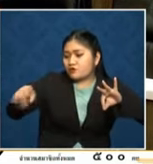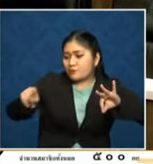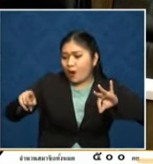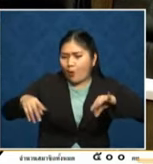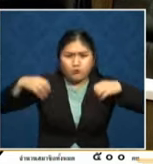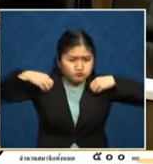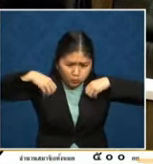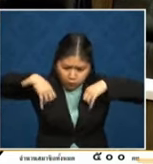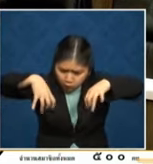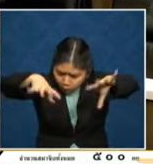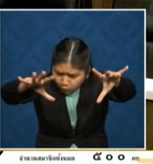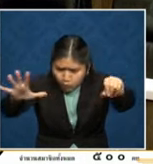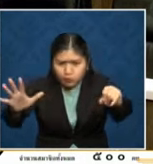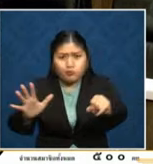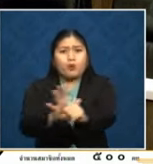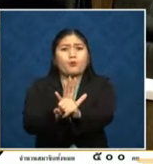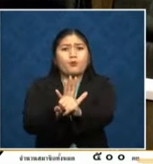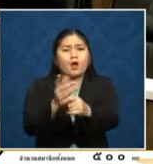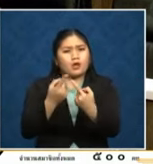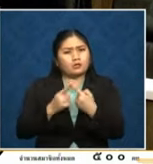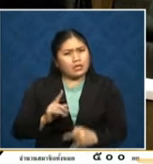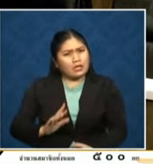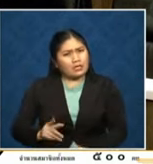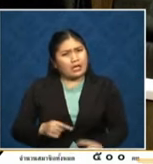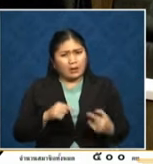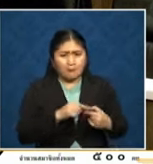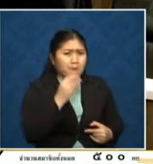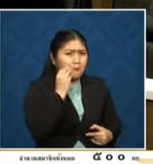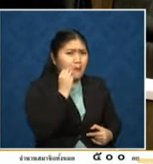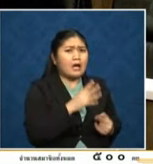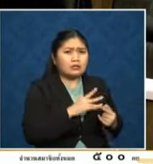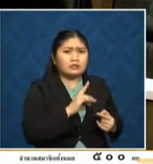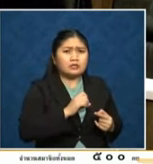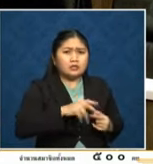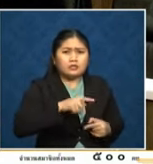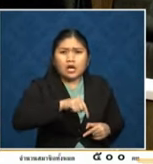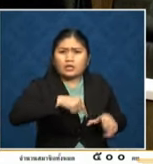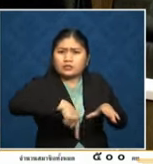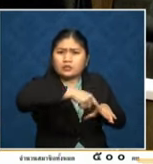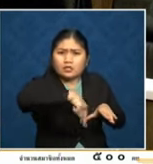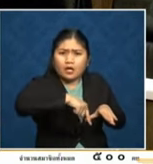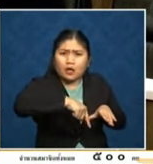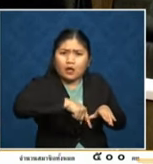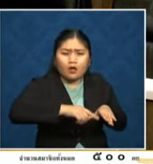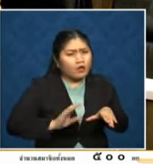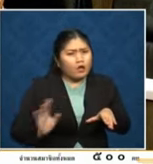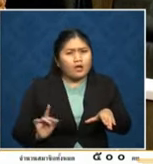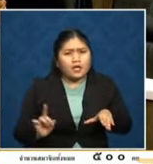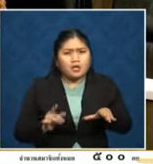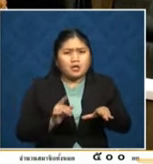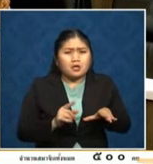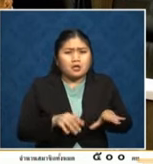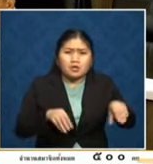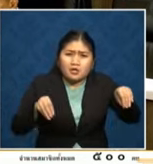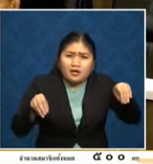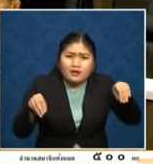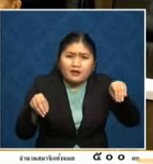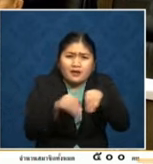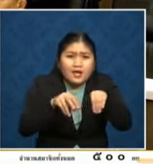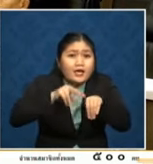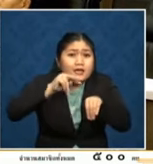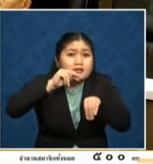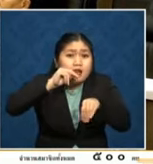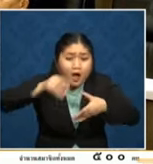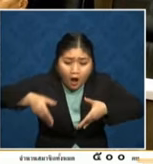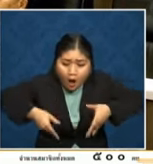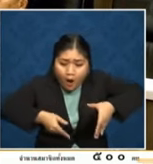ที่เลยครับแต่ท่านประธานรู้ไหมครับว่าตำบลบ้านเดือซึ่งมีพื้นที่ติดกับริมแม่น้ำโข